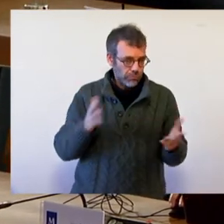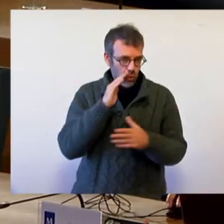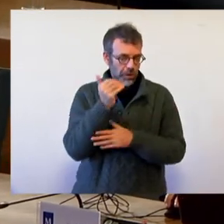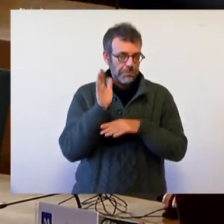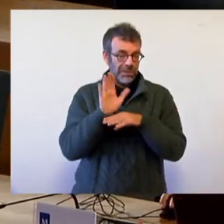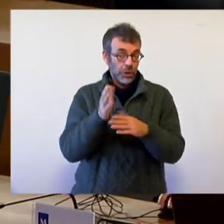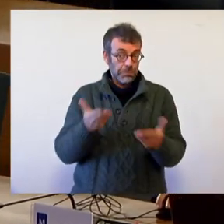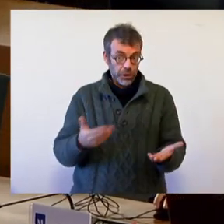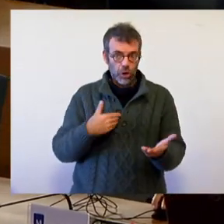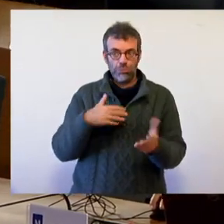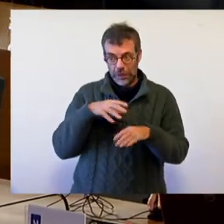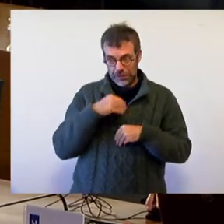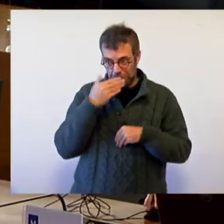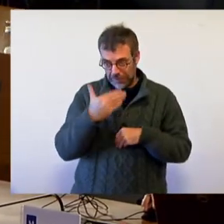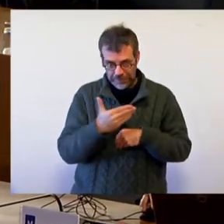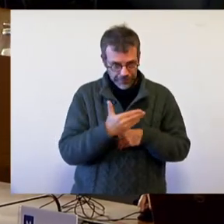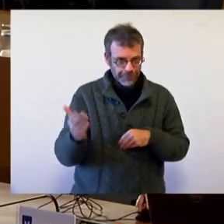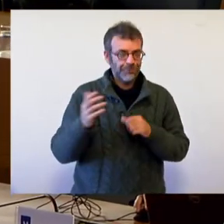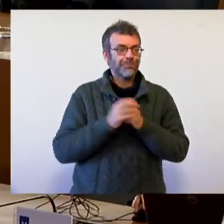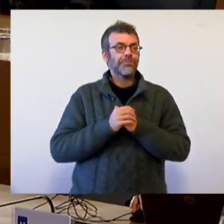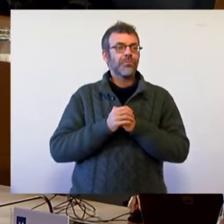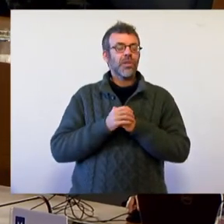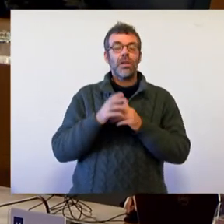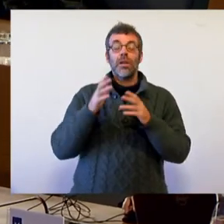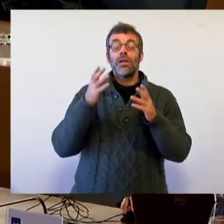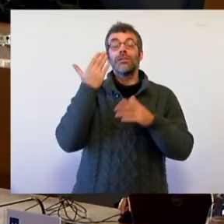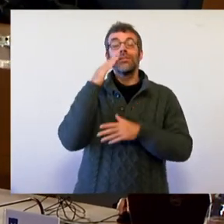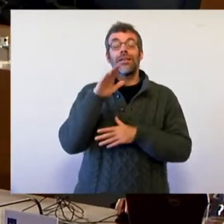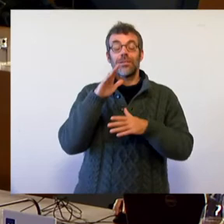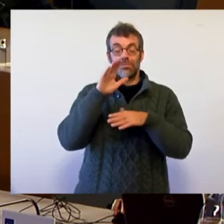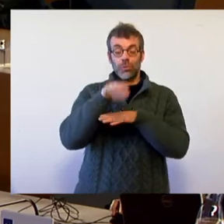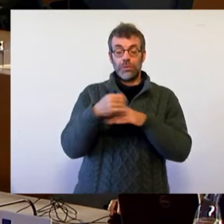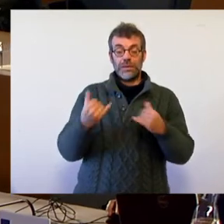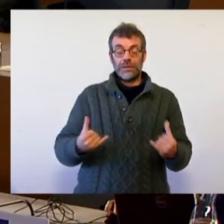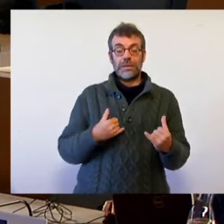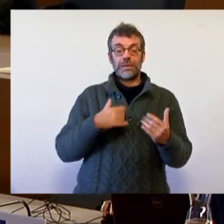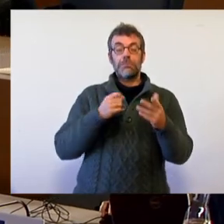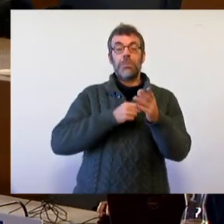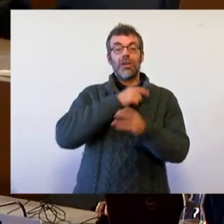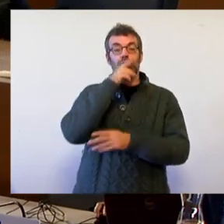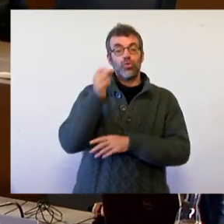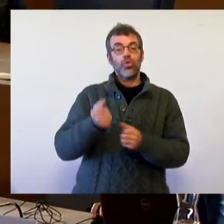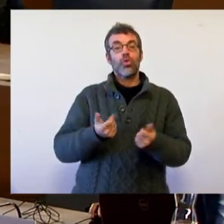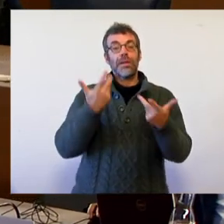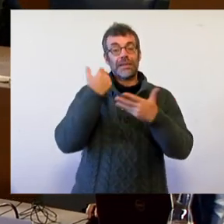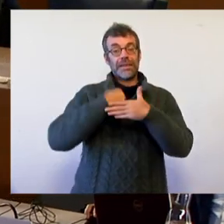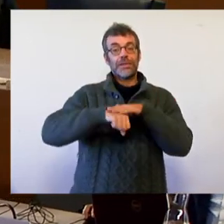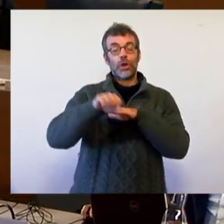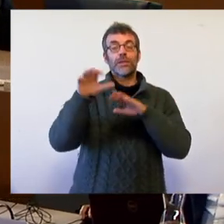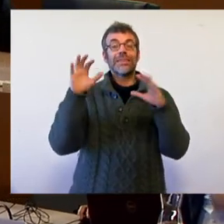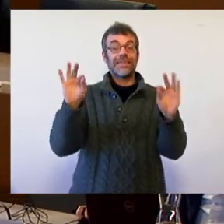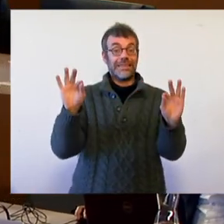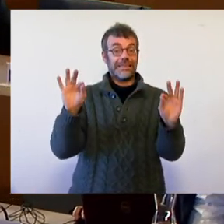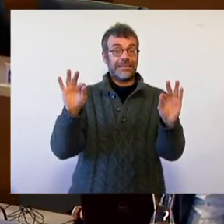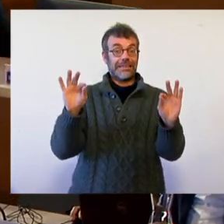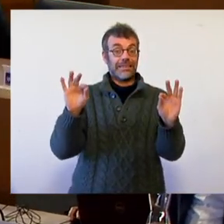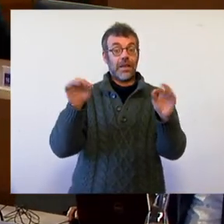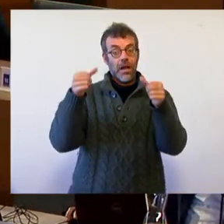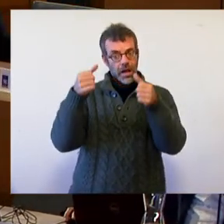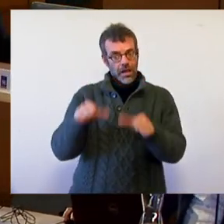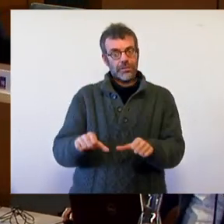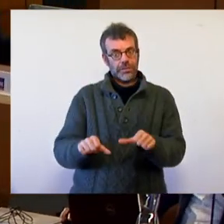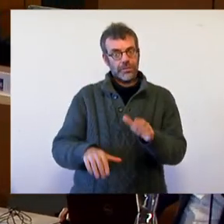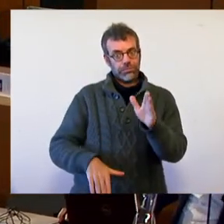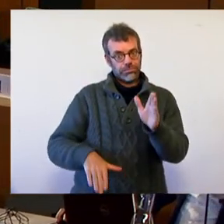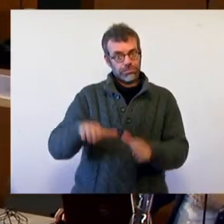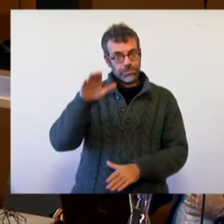savez, nous avons 10 enfants par jour qui naissent à Montpellier, qui naissent et qui résident à Montpellier. Et la politique de la petite enfance est